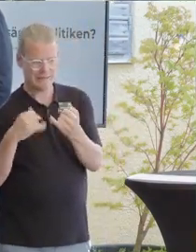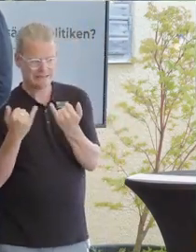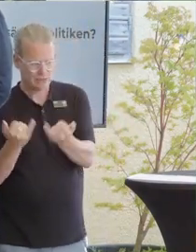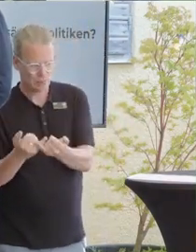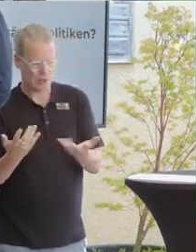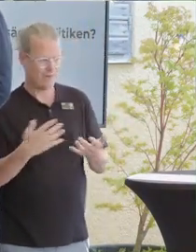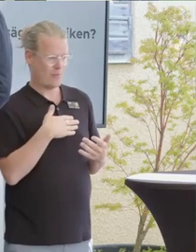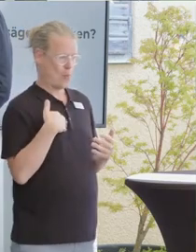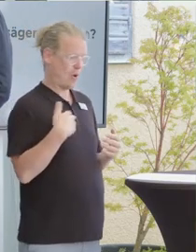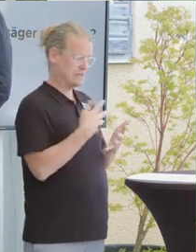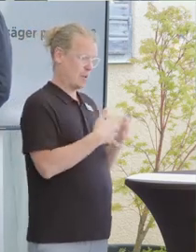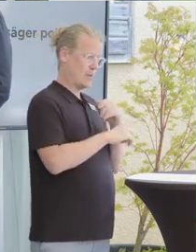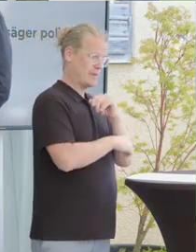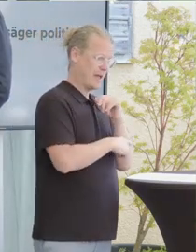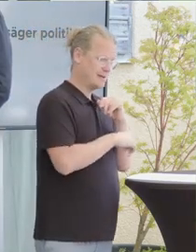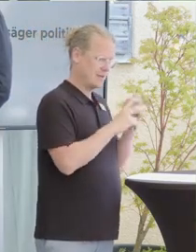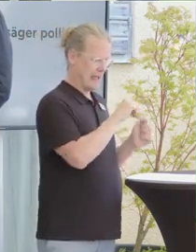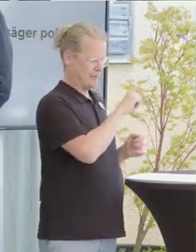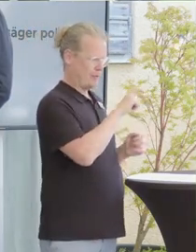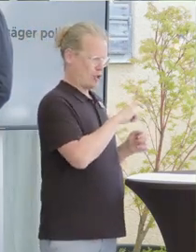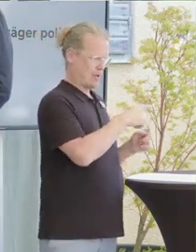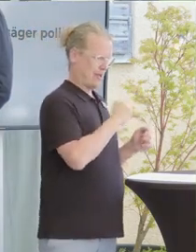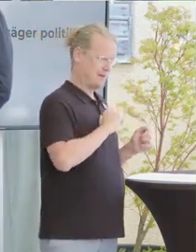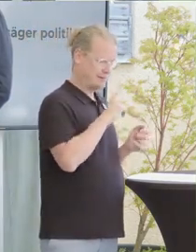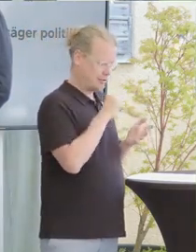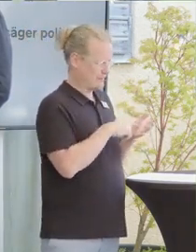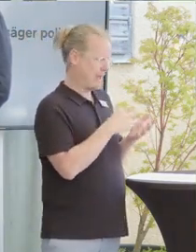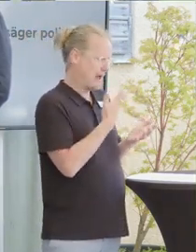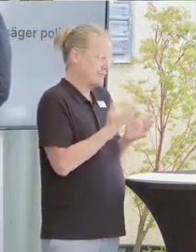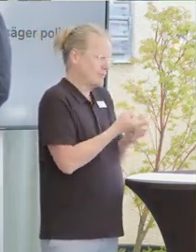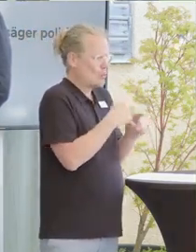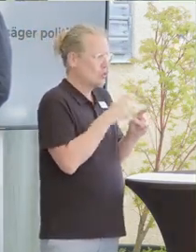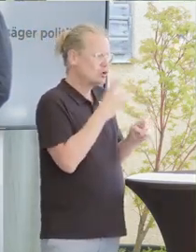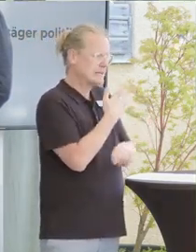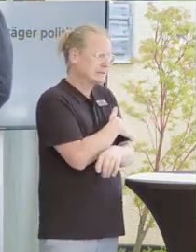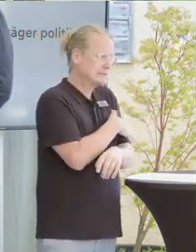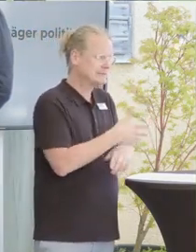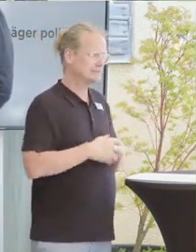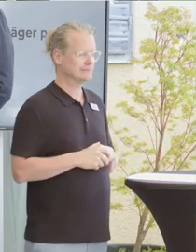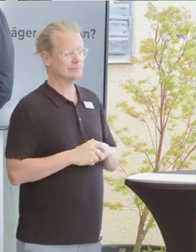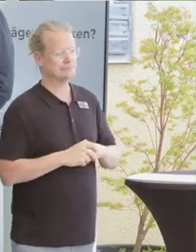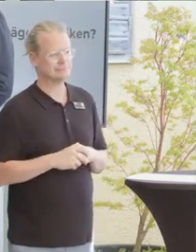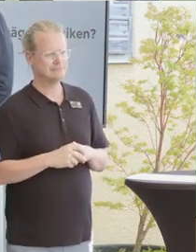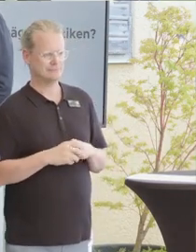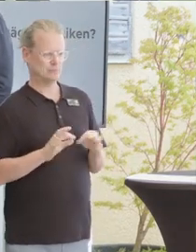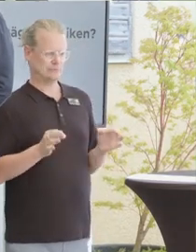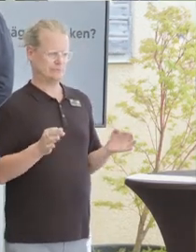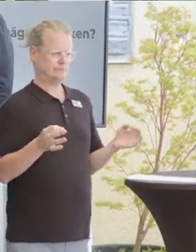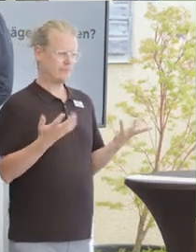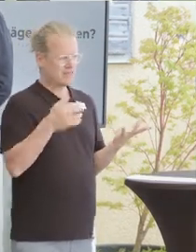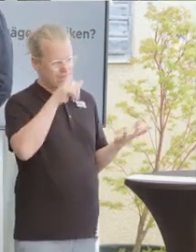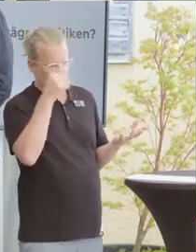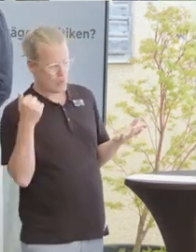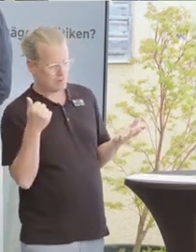här företagen för att utveckla nya tjänster, och då är det kanske lite svårt att liksom nå fram med det